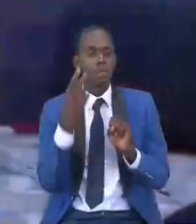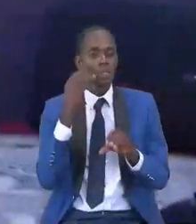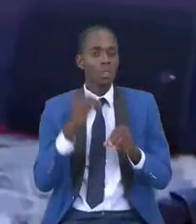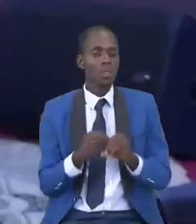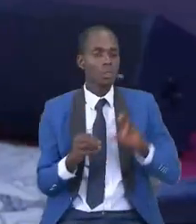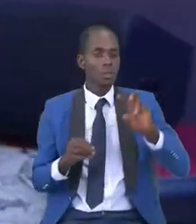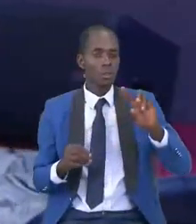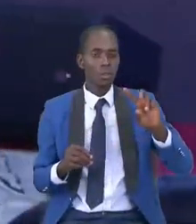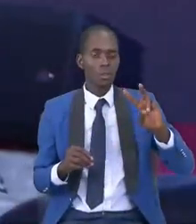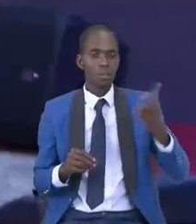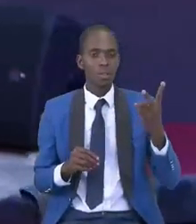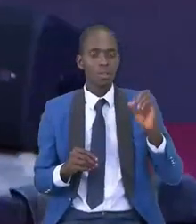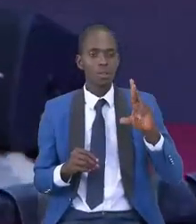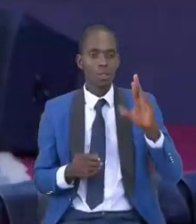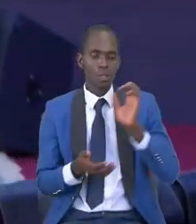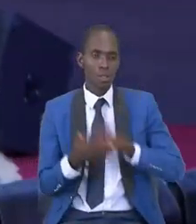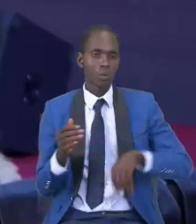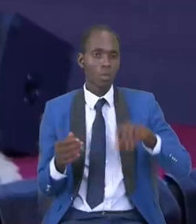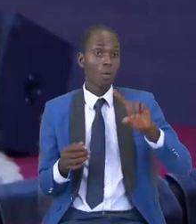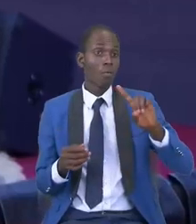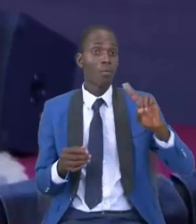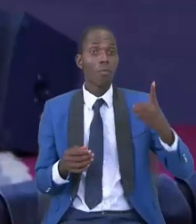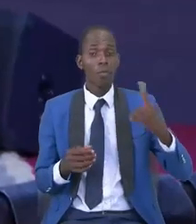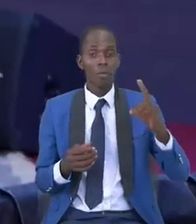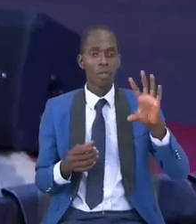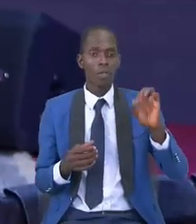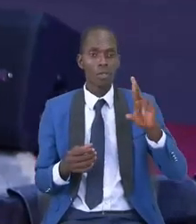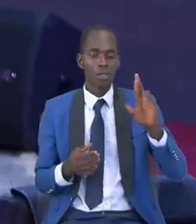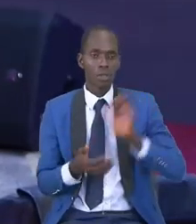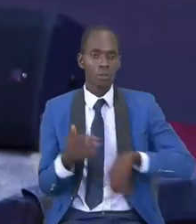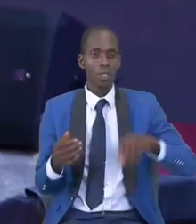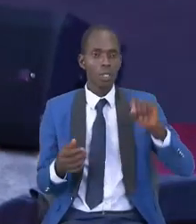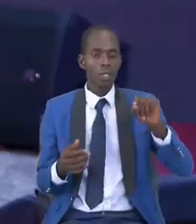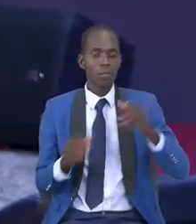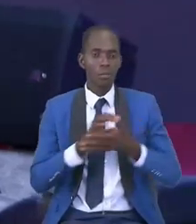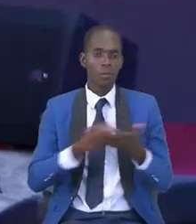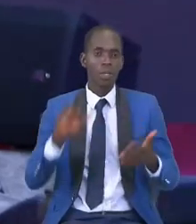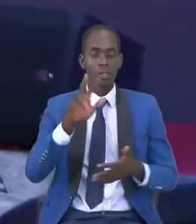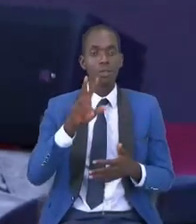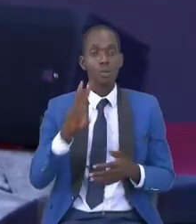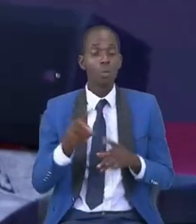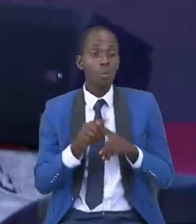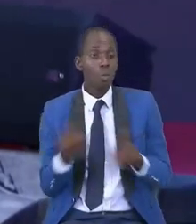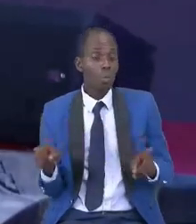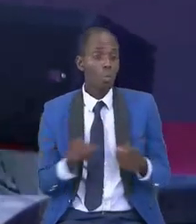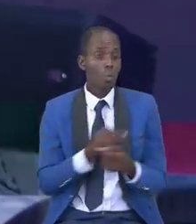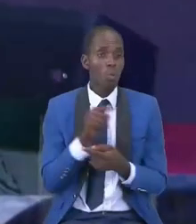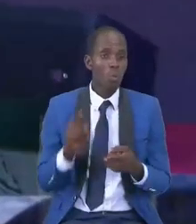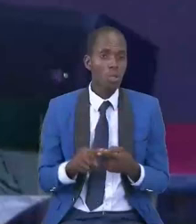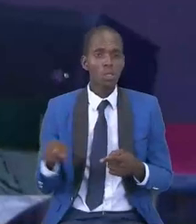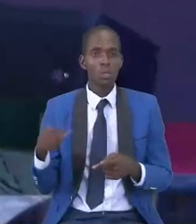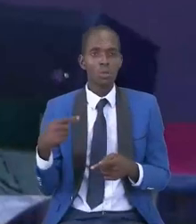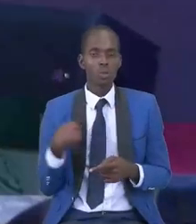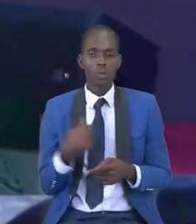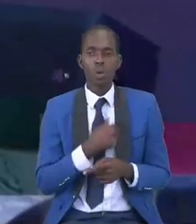En 1 Corinthiens 11, verset 32. 1 Corinthiens chapitre 11, verset 32. Mais